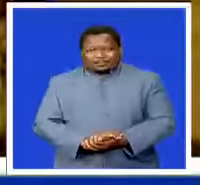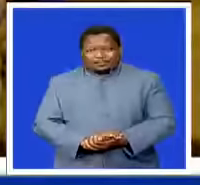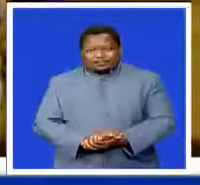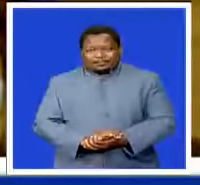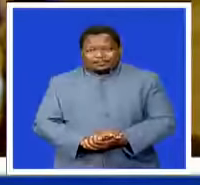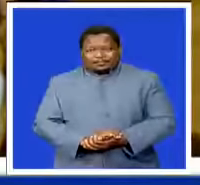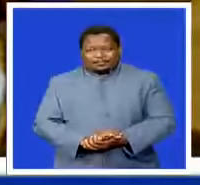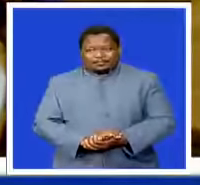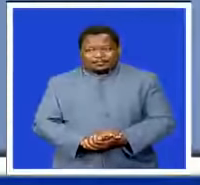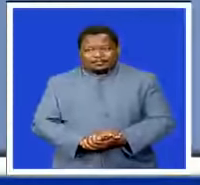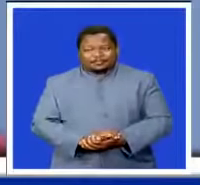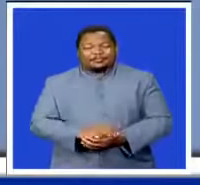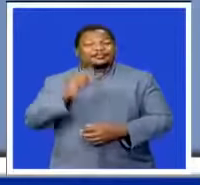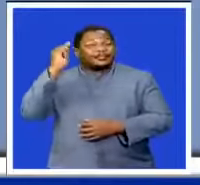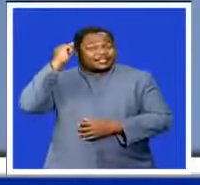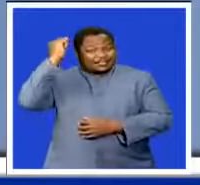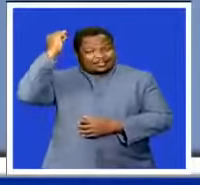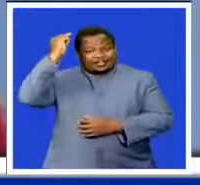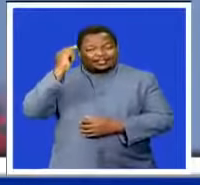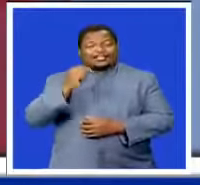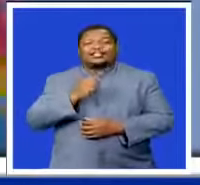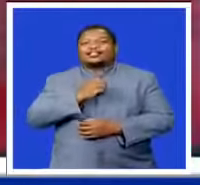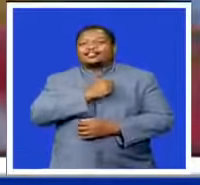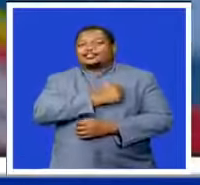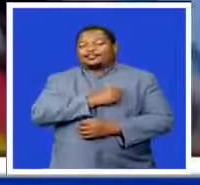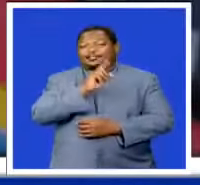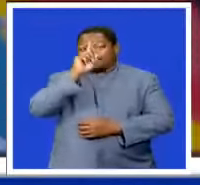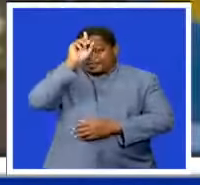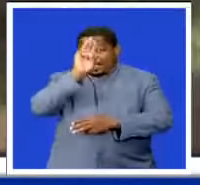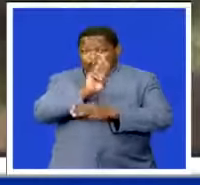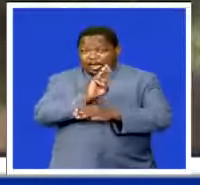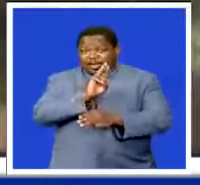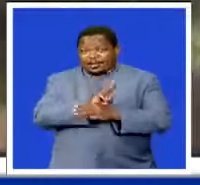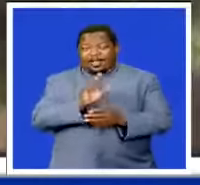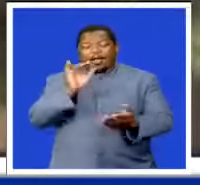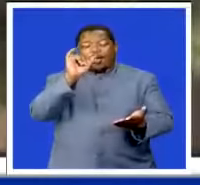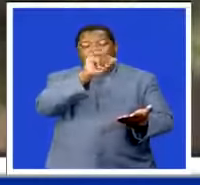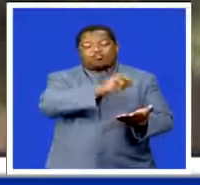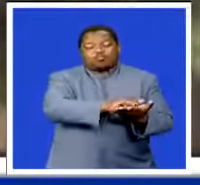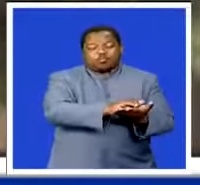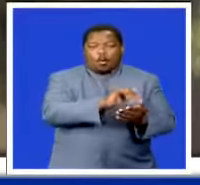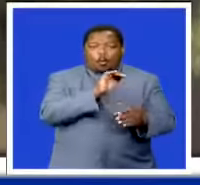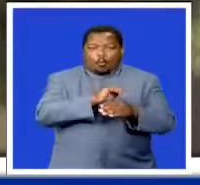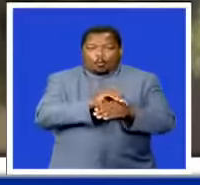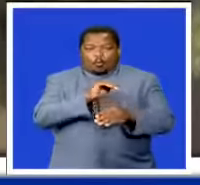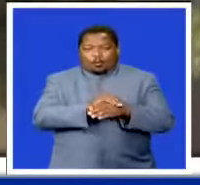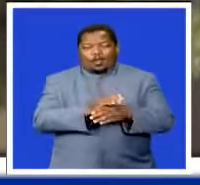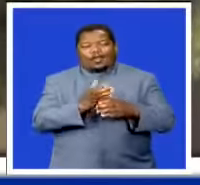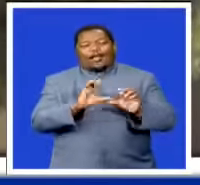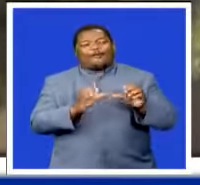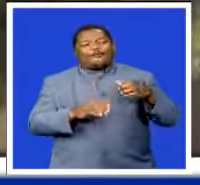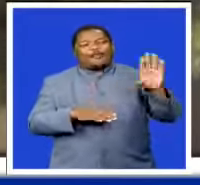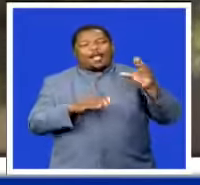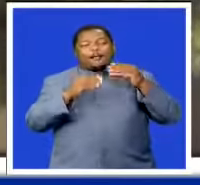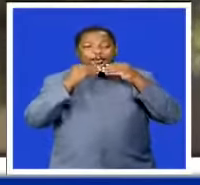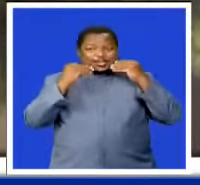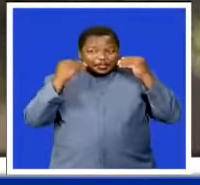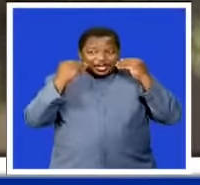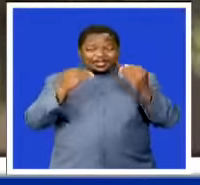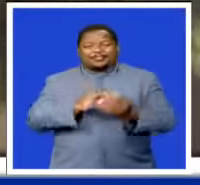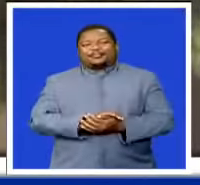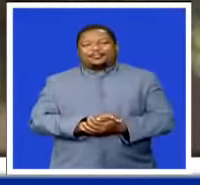Indlovukazi Mhlekazi ifike iphephile eveni leMozambique. Umphathi sifundza sakamanzini ukhuthatha sive sakamanzini